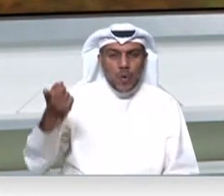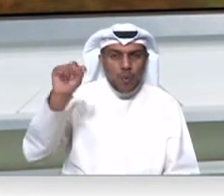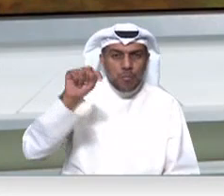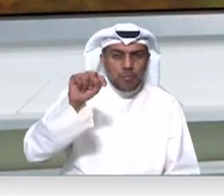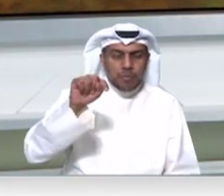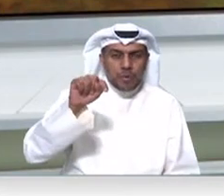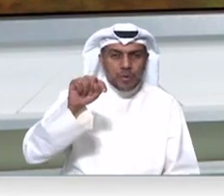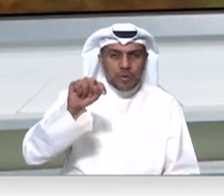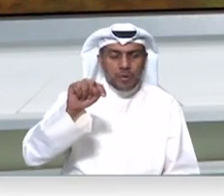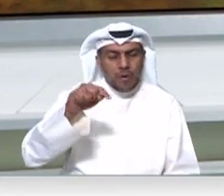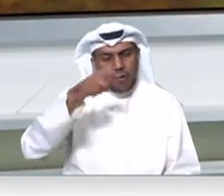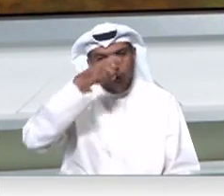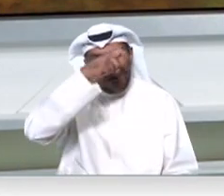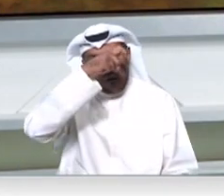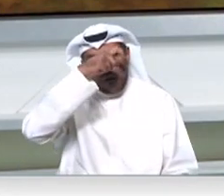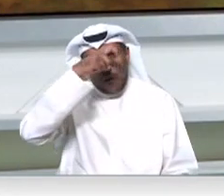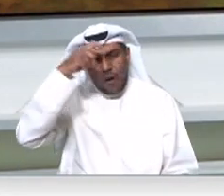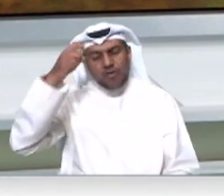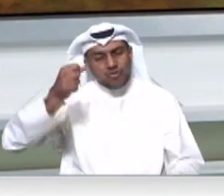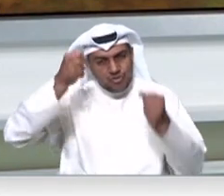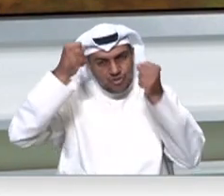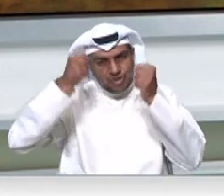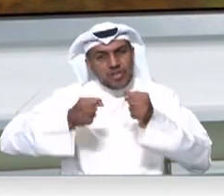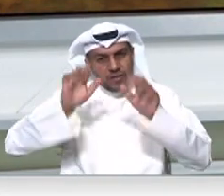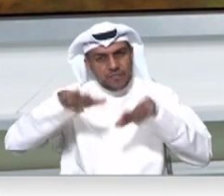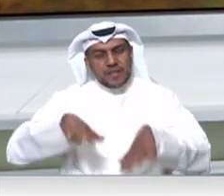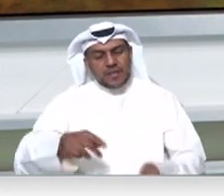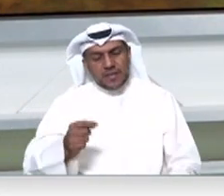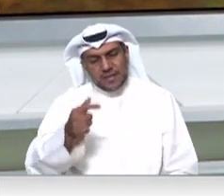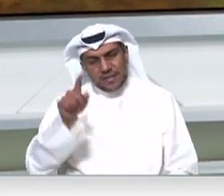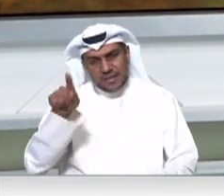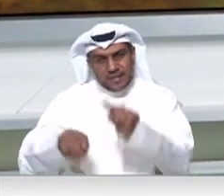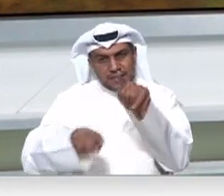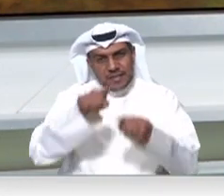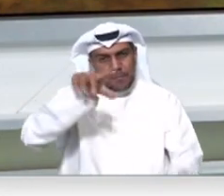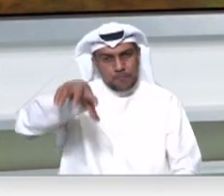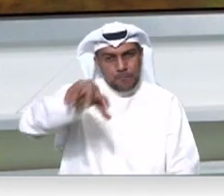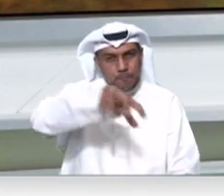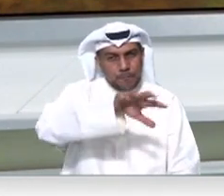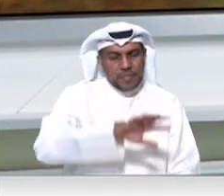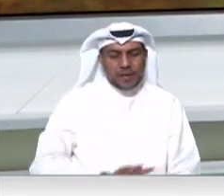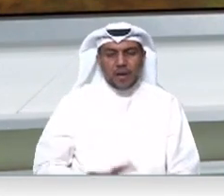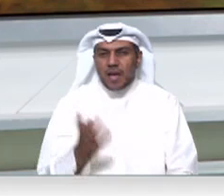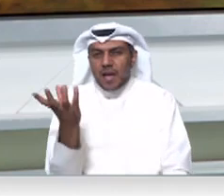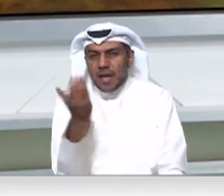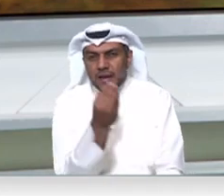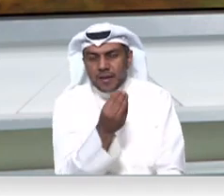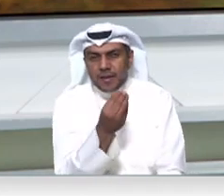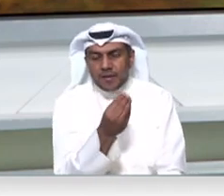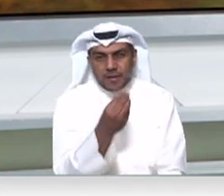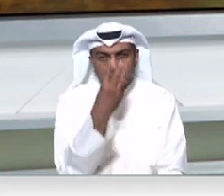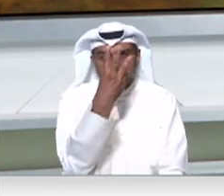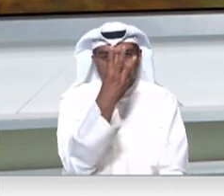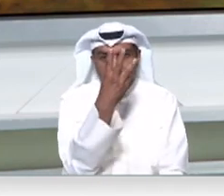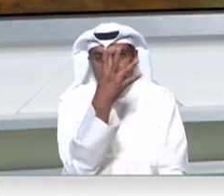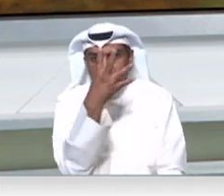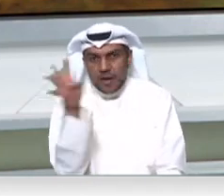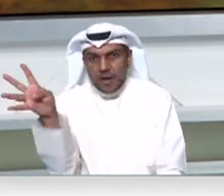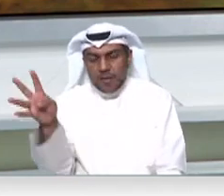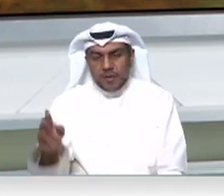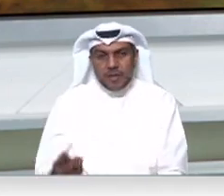راح تكون حارة إلى شديدة الحرارة في بعض المناطق، متوقع تتفاوت درجات الحرارة ما بين 43